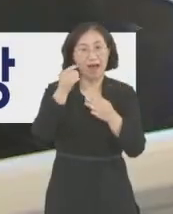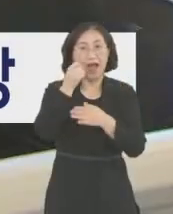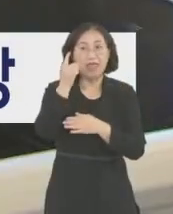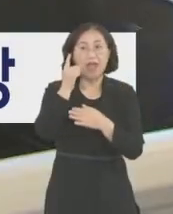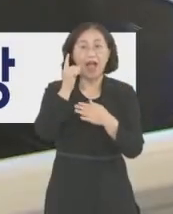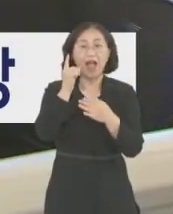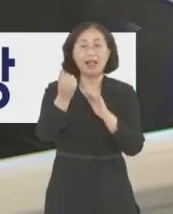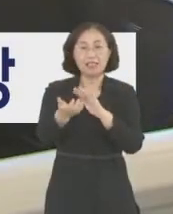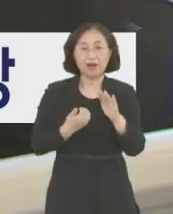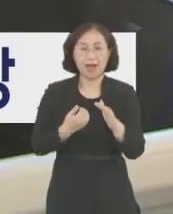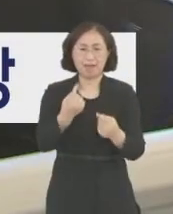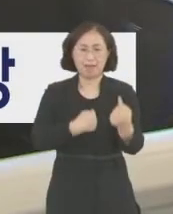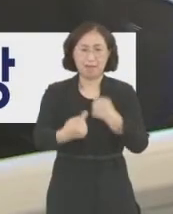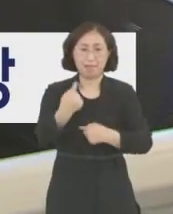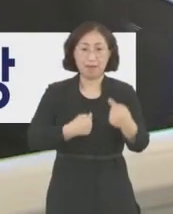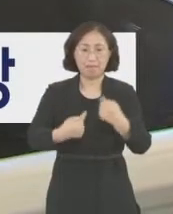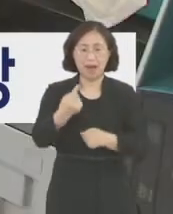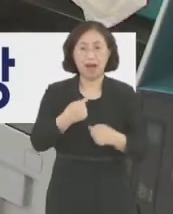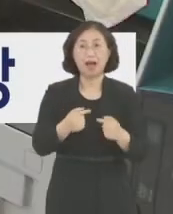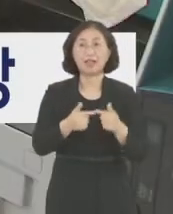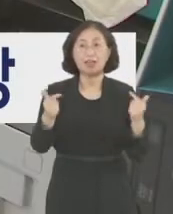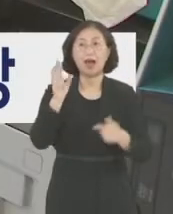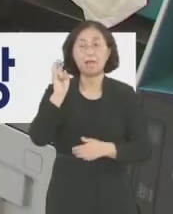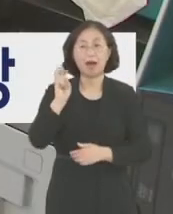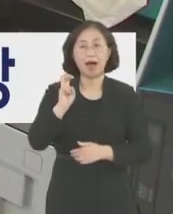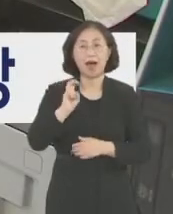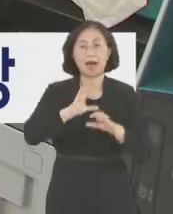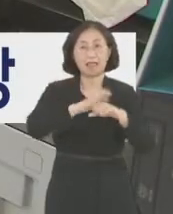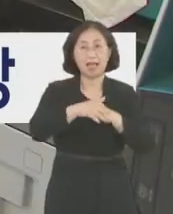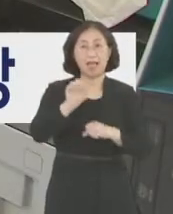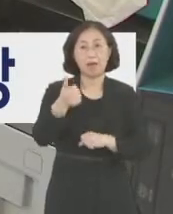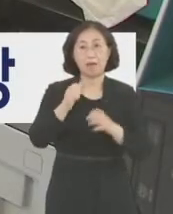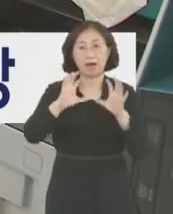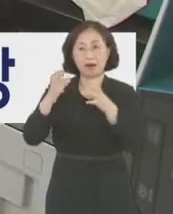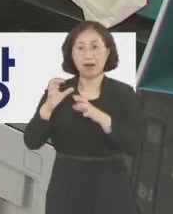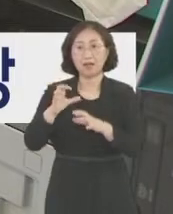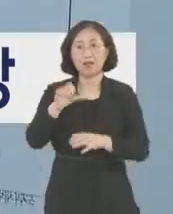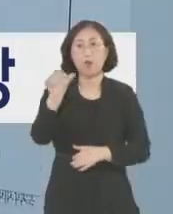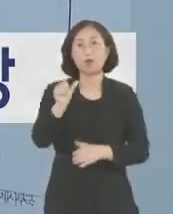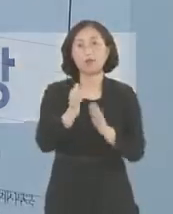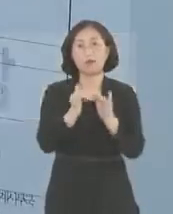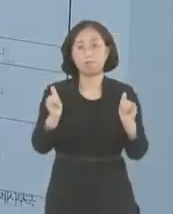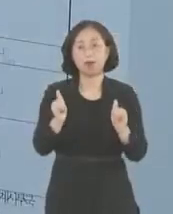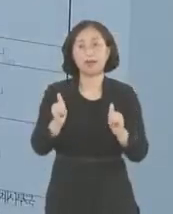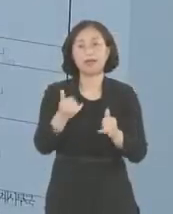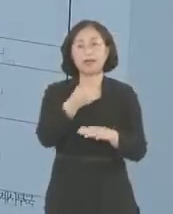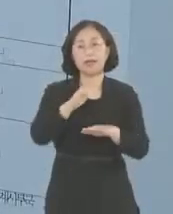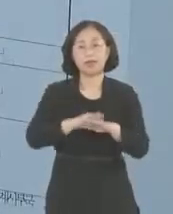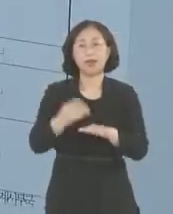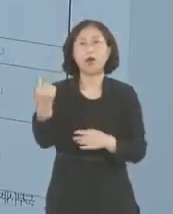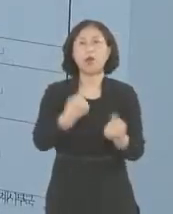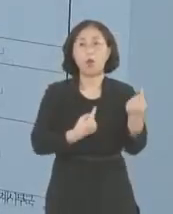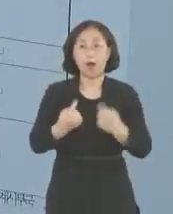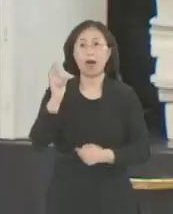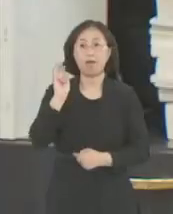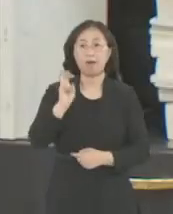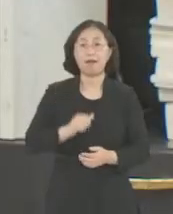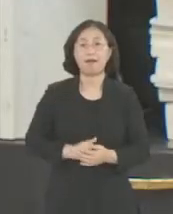참가신청이 집중되는 점을 감안하면 세계 500여개 도시에서 5천여명이 대전을 찾을 걸로 예상됩니다